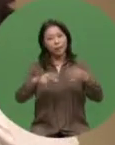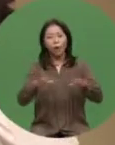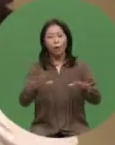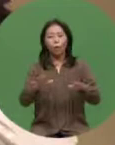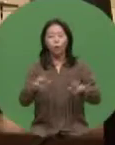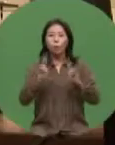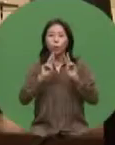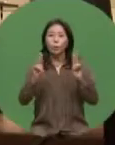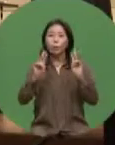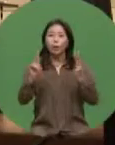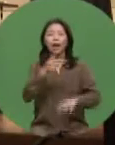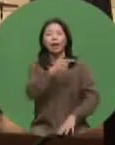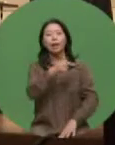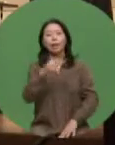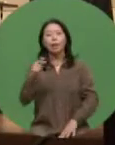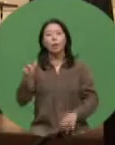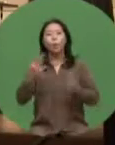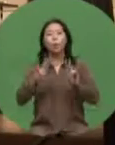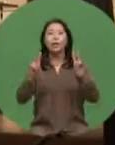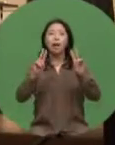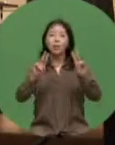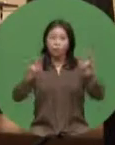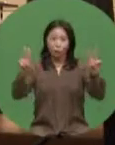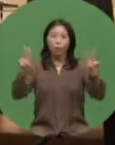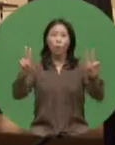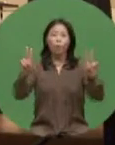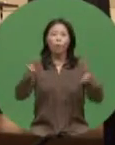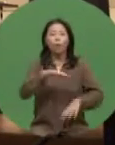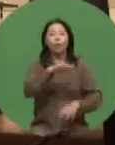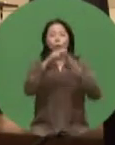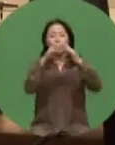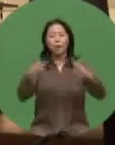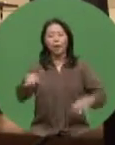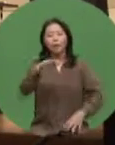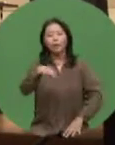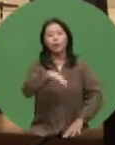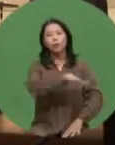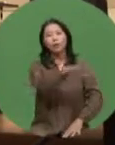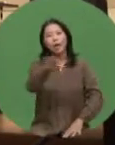レーで披露されると、美しい歌声に会